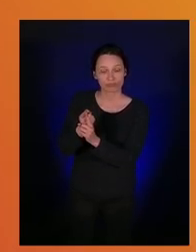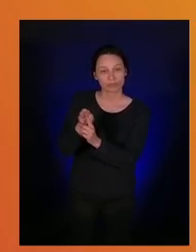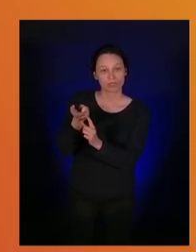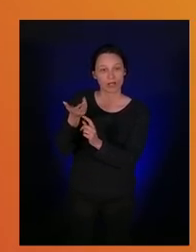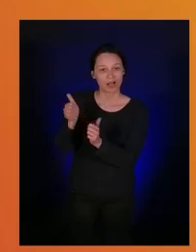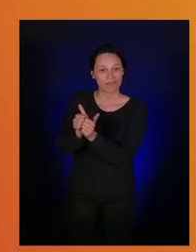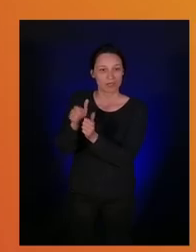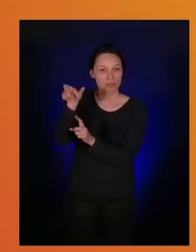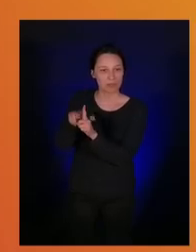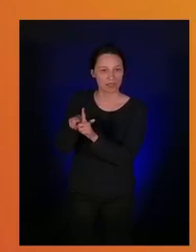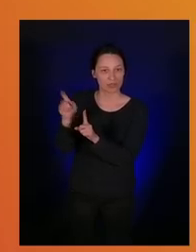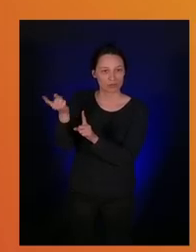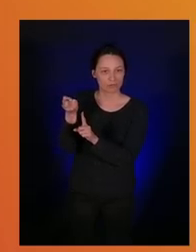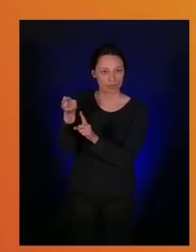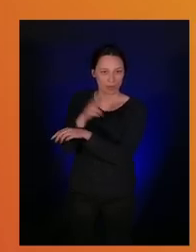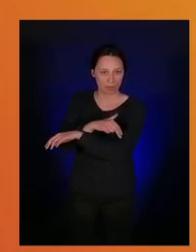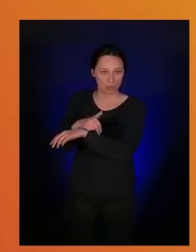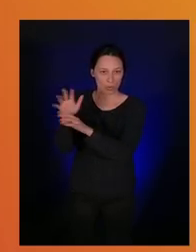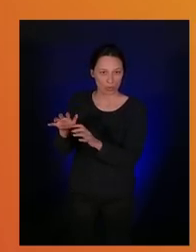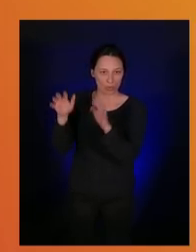Là maintenant, qu'on puisse diligenter.